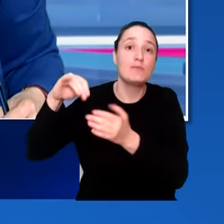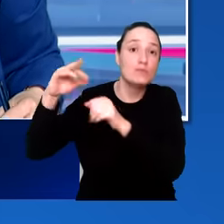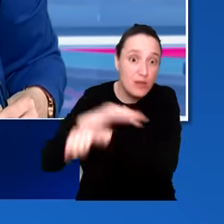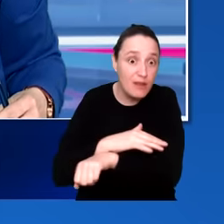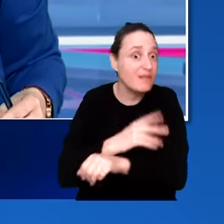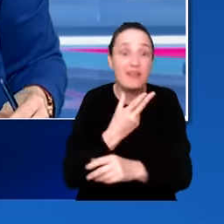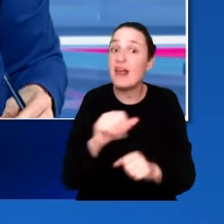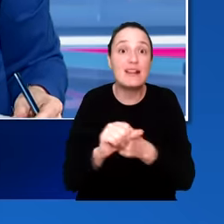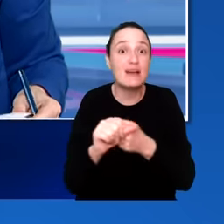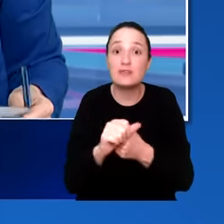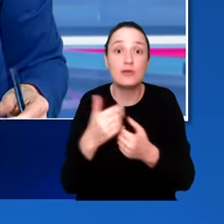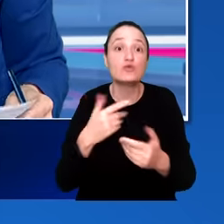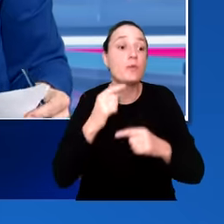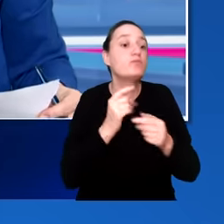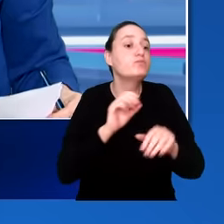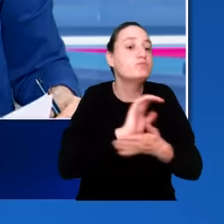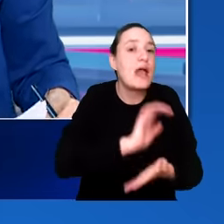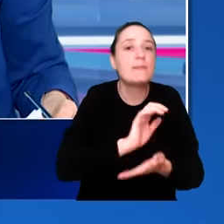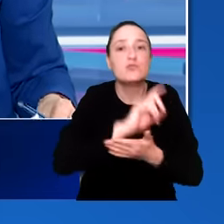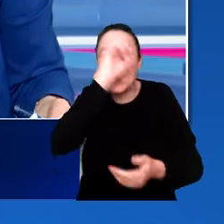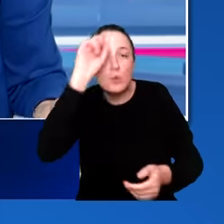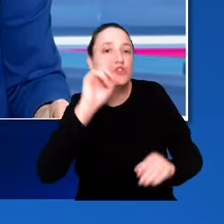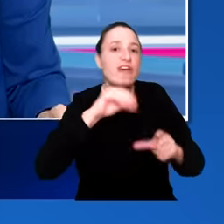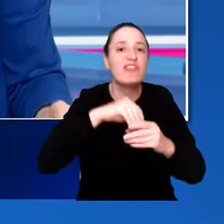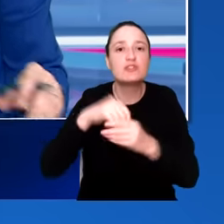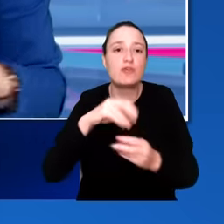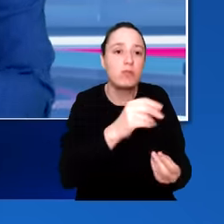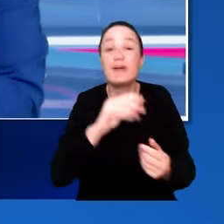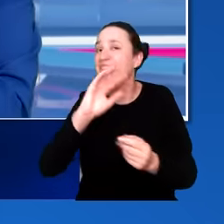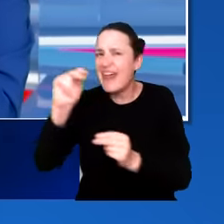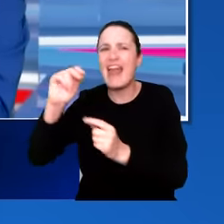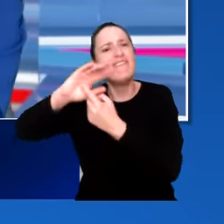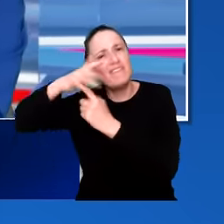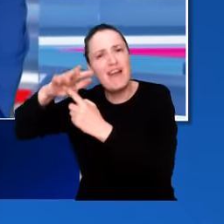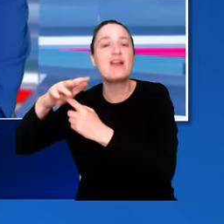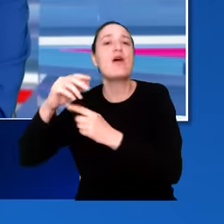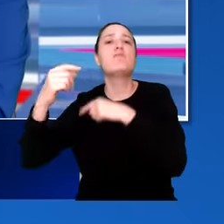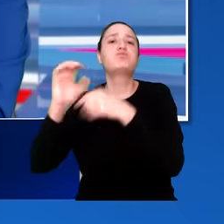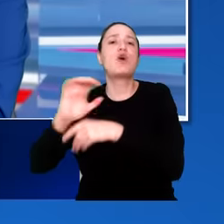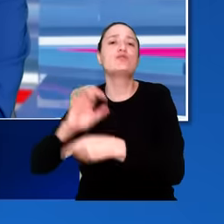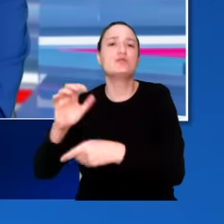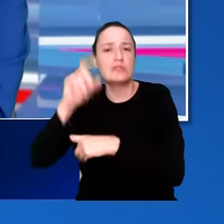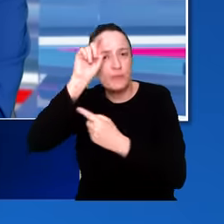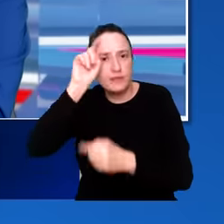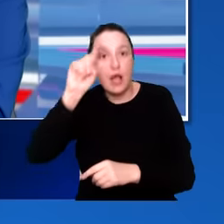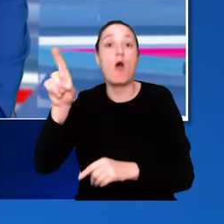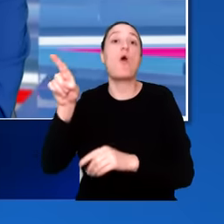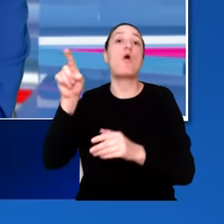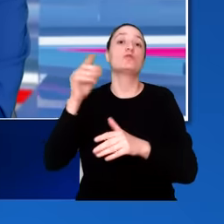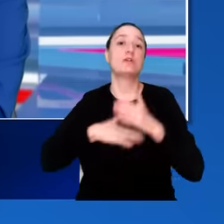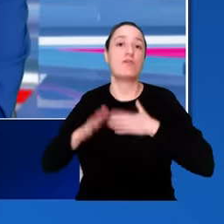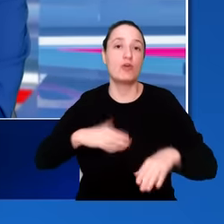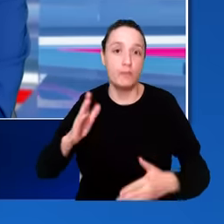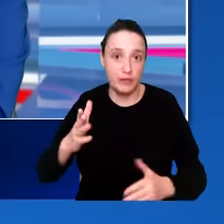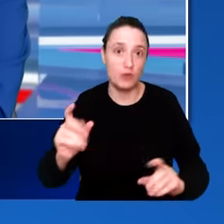je w przemysł albo w ludzi. Nie, w wiatraki Made in Germany. Pani będzie na pewno zadowolona. A